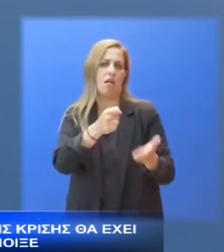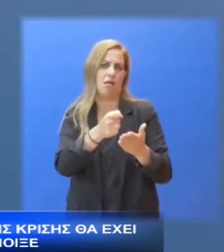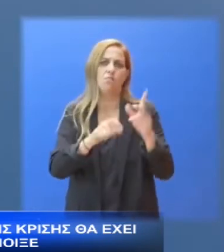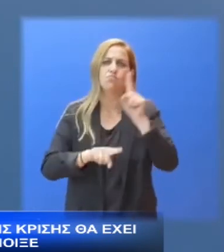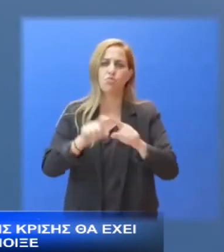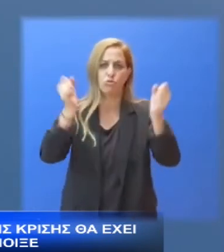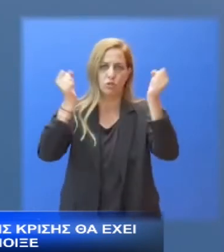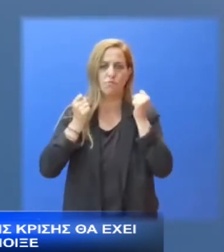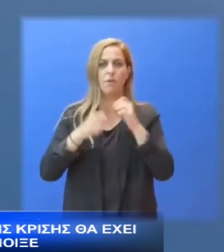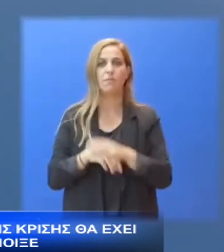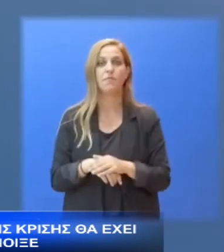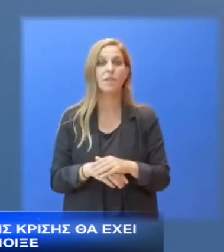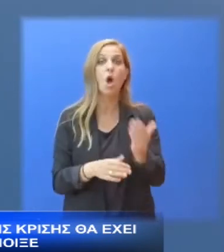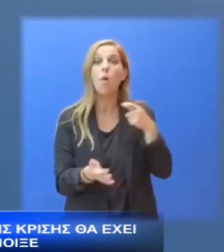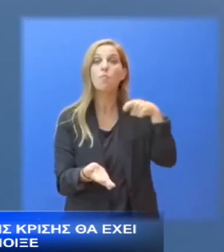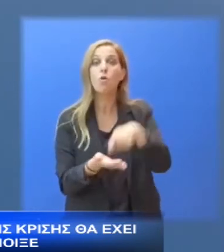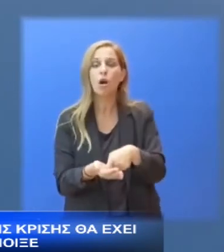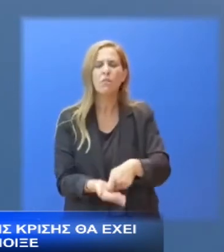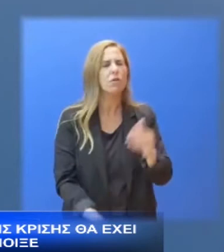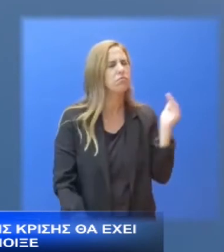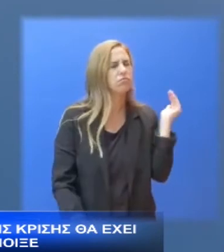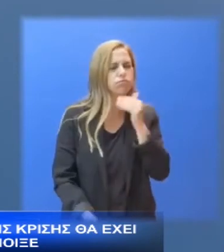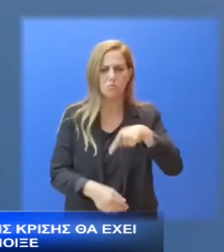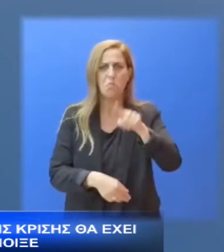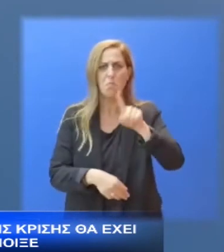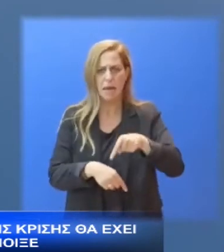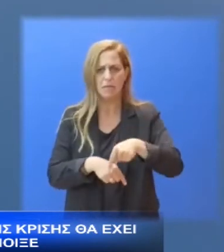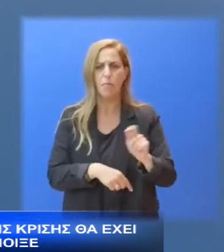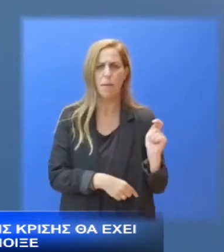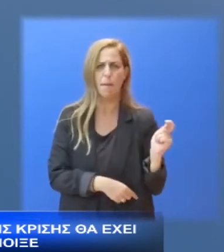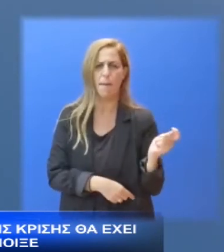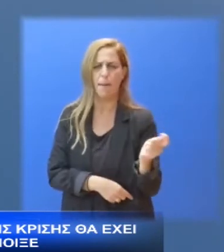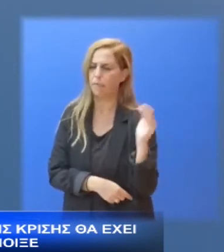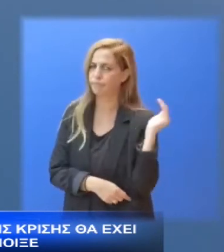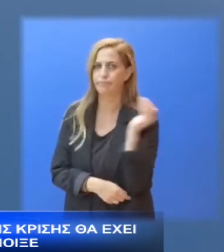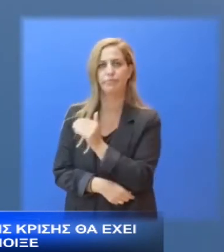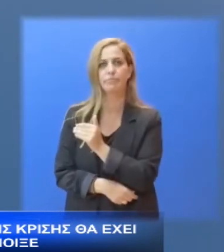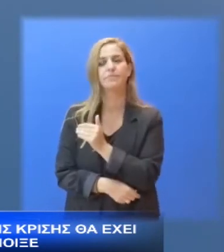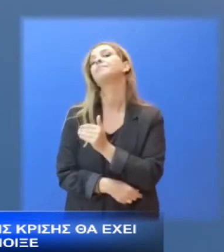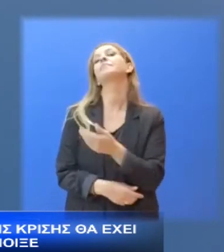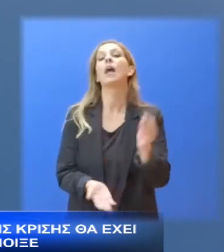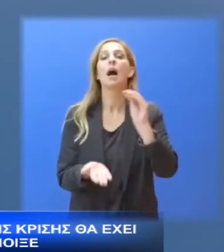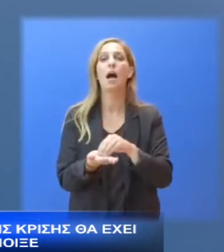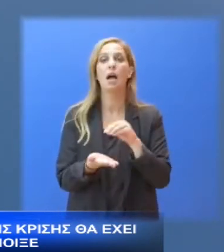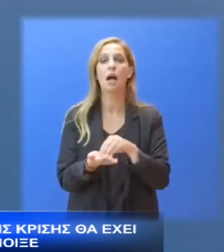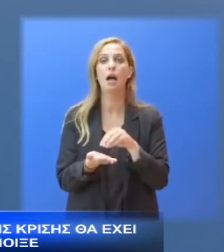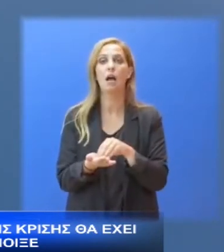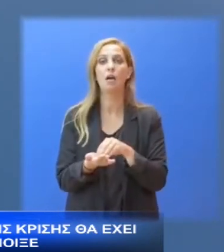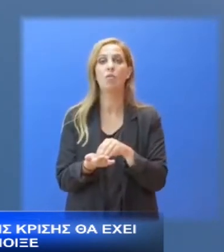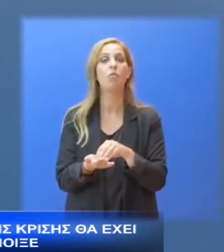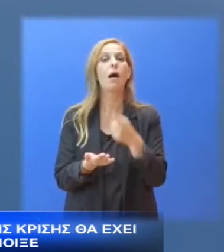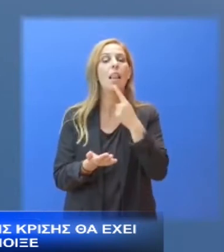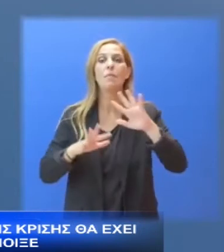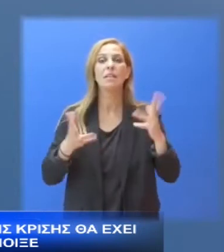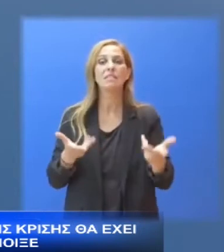εκμεταλλεύσεις. Οι προκαταβολές θα αρχίσουν να καταβάλλονται τις αμέσως επόμενες μέρες. Επιπλέον, η πρώτη στήριξη προβλέπει απαλλαγή